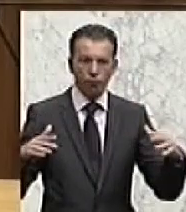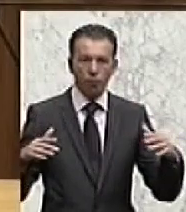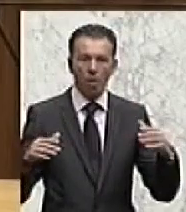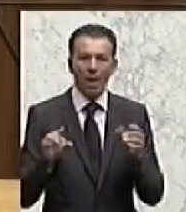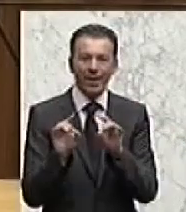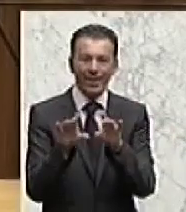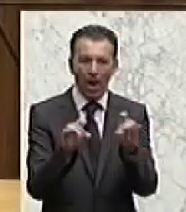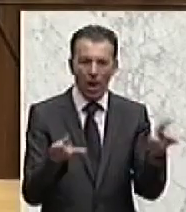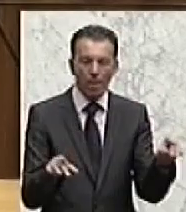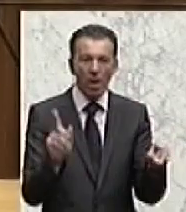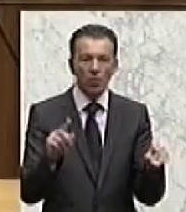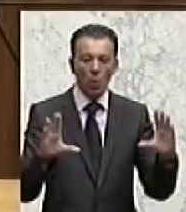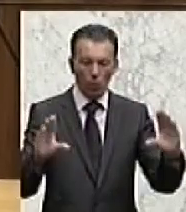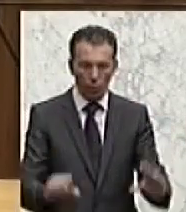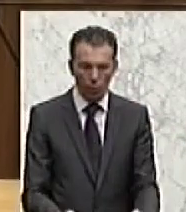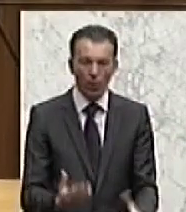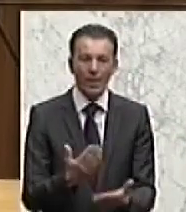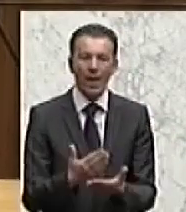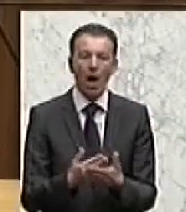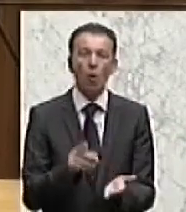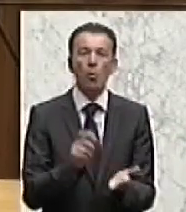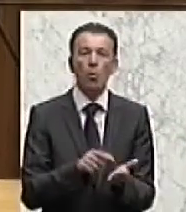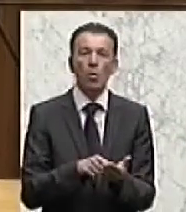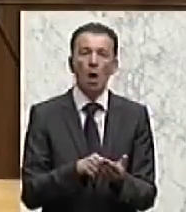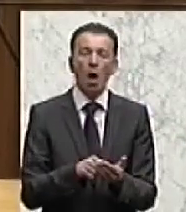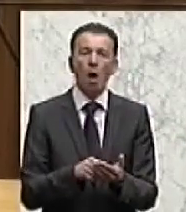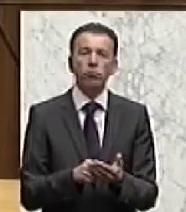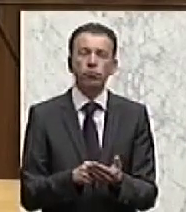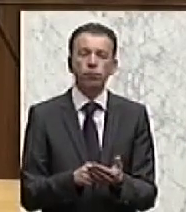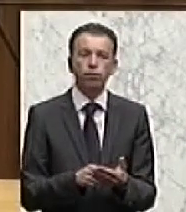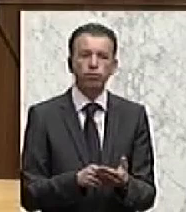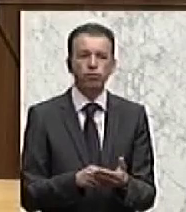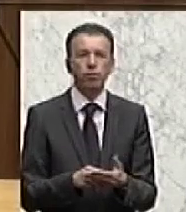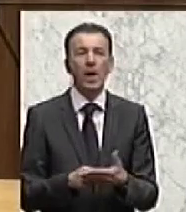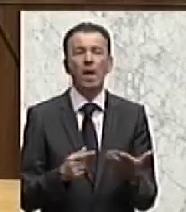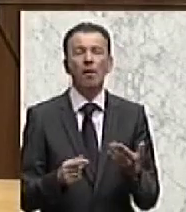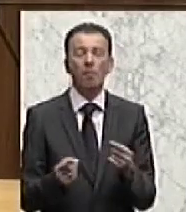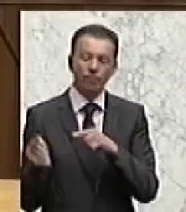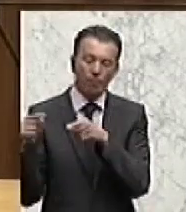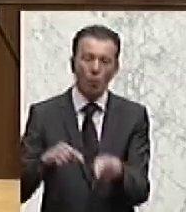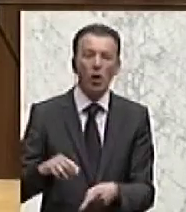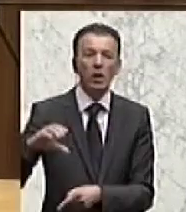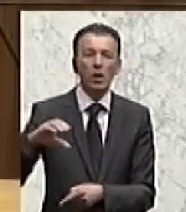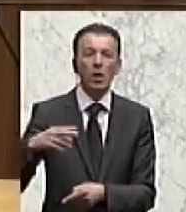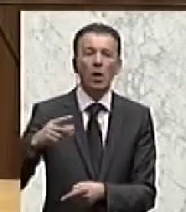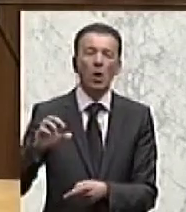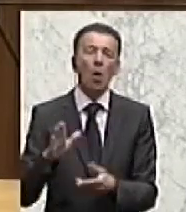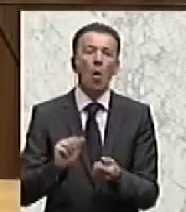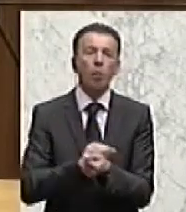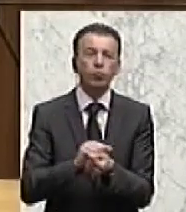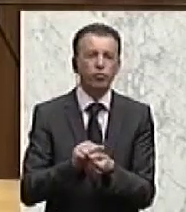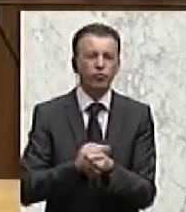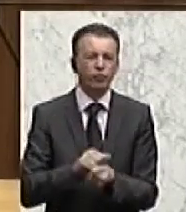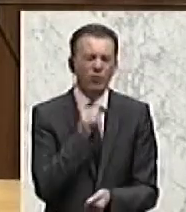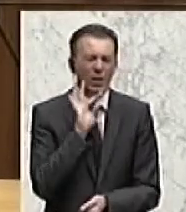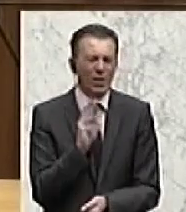diese geschlachteten Hühner in ein Chlorbad. Das Ganze ist unwürdig, es ist unappetitlich, aber es steigert den Profit und